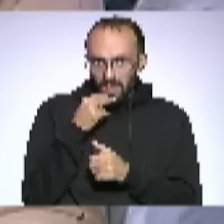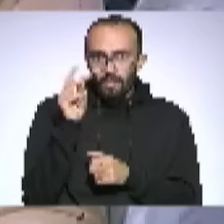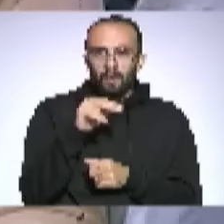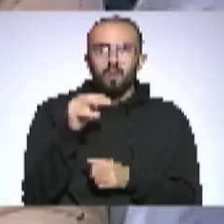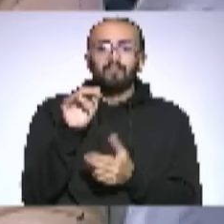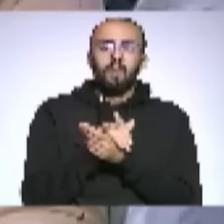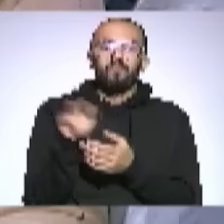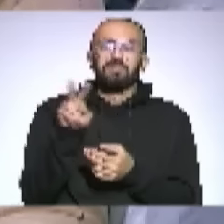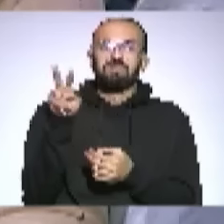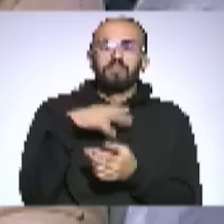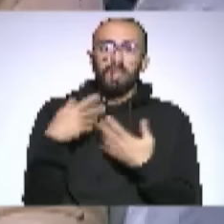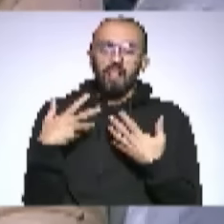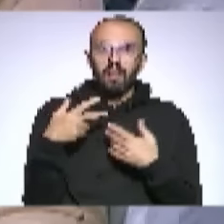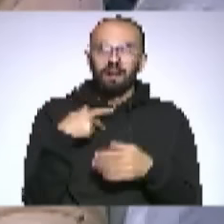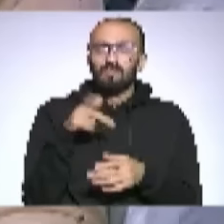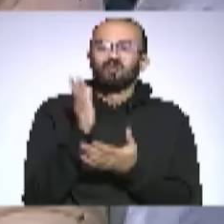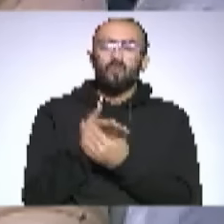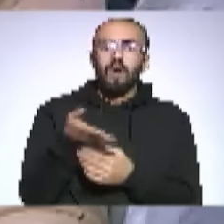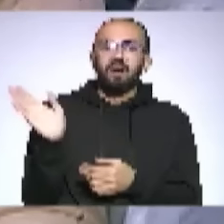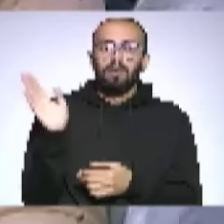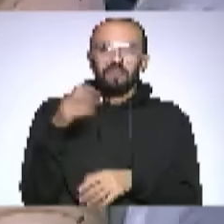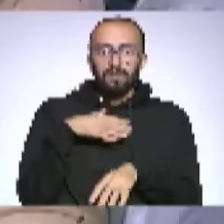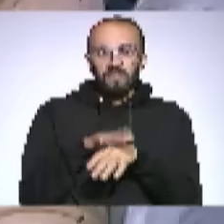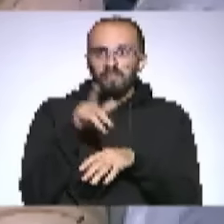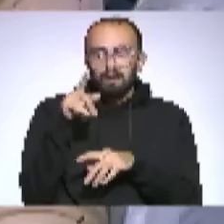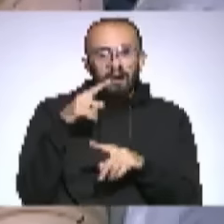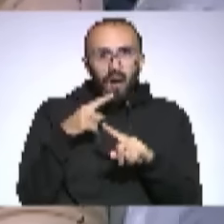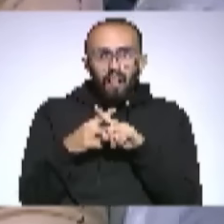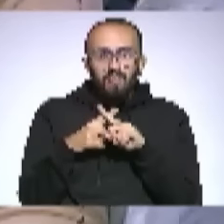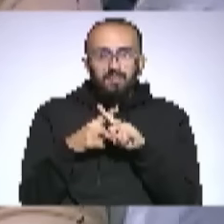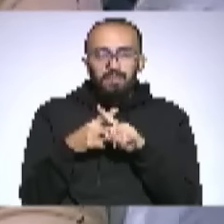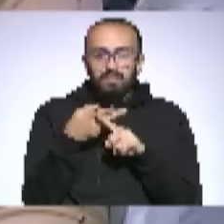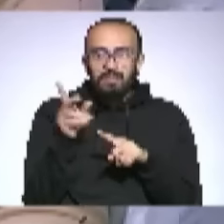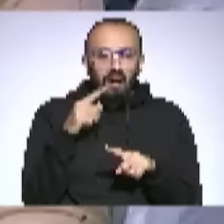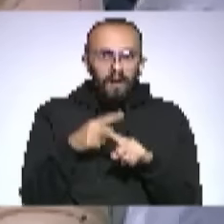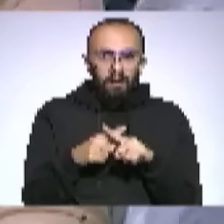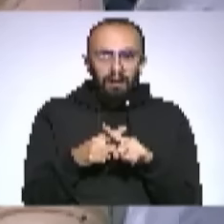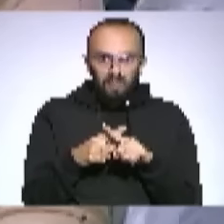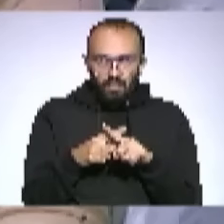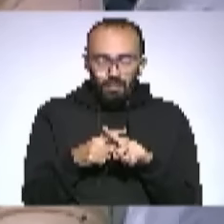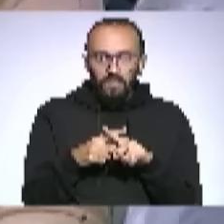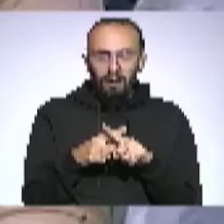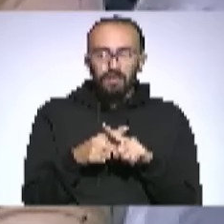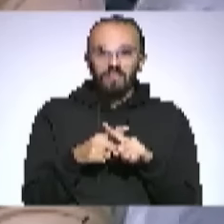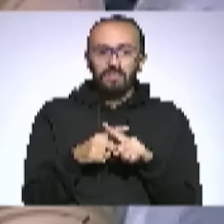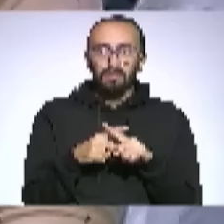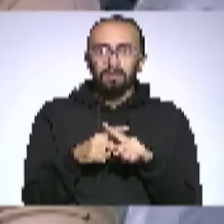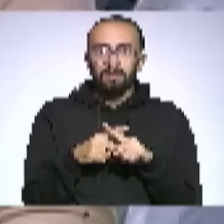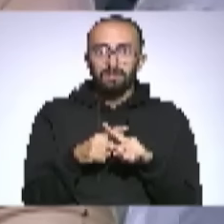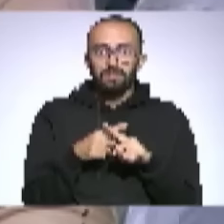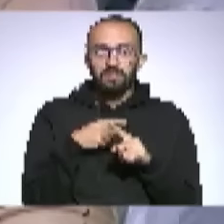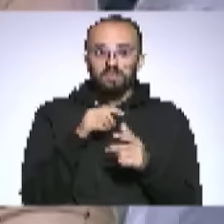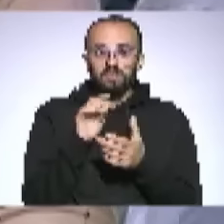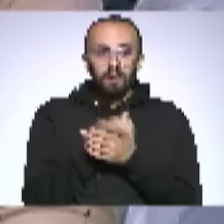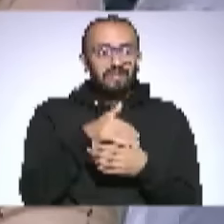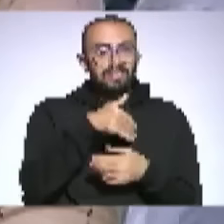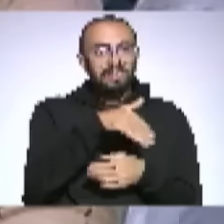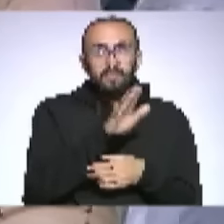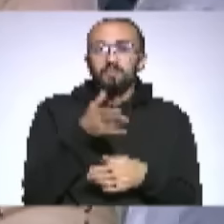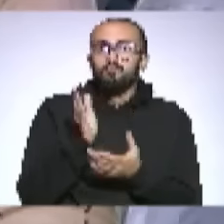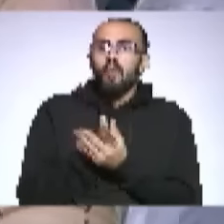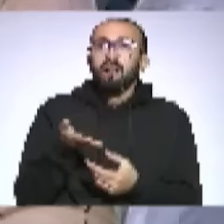عنده مشوار ولما واجهته ان ده غير صحيح انه يعمل كده اا انه يسيب صاحبه في البيت هو عنده